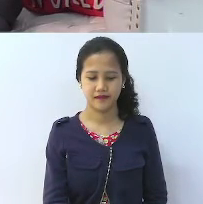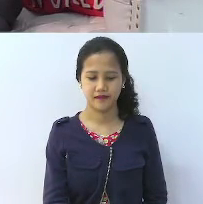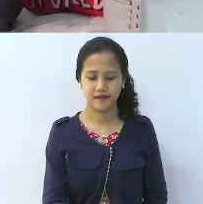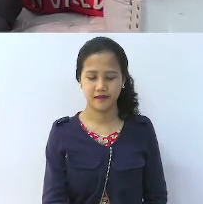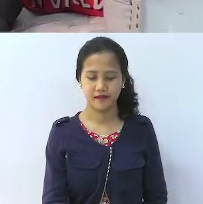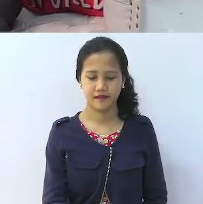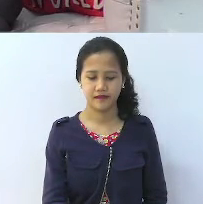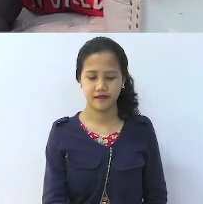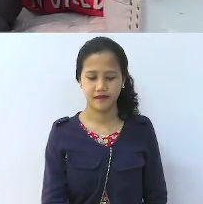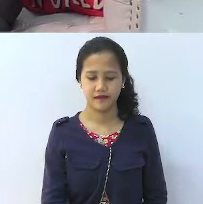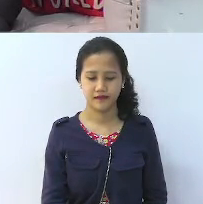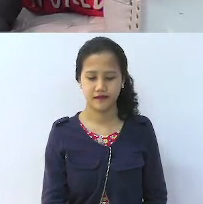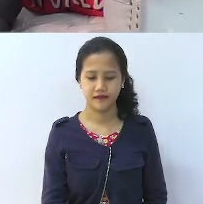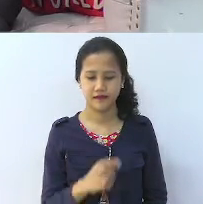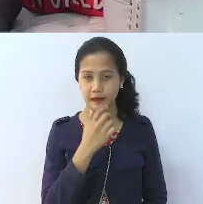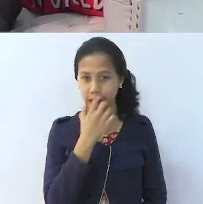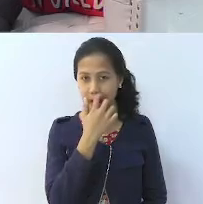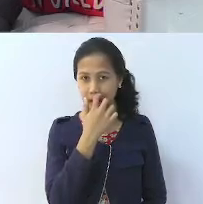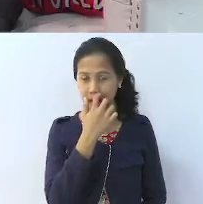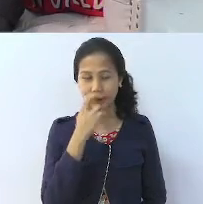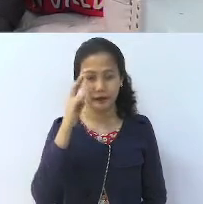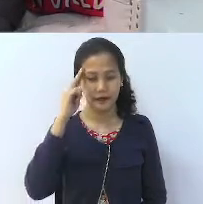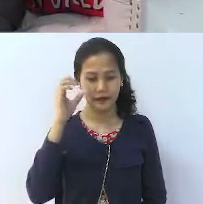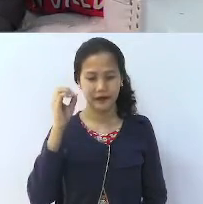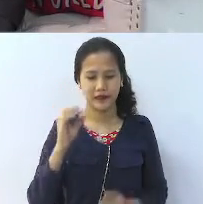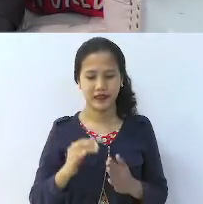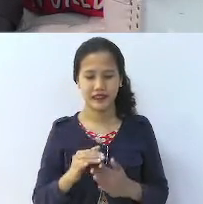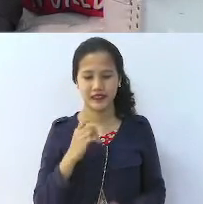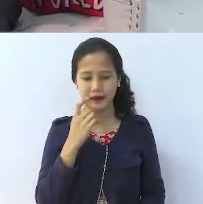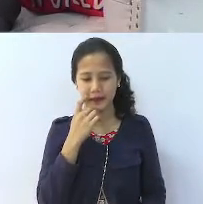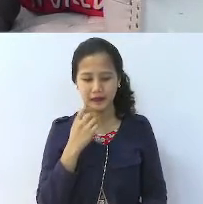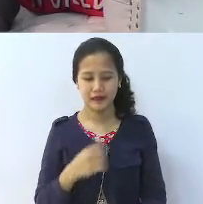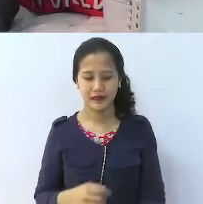Sino yun? Sabi ng director natin, pogi ka daw.